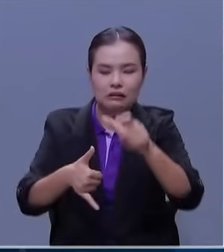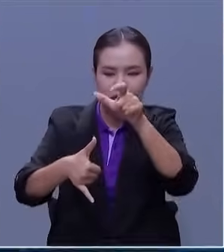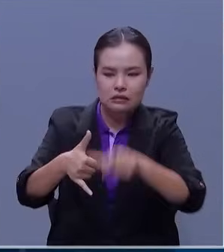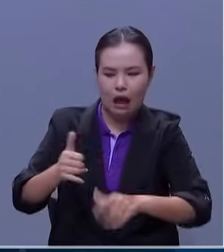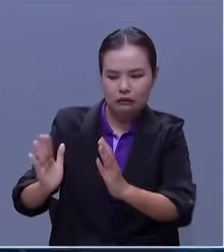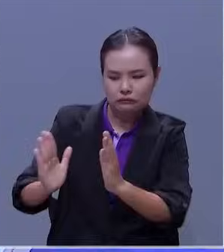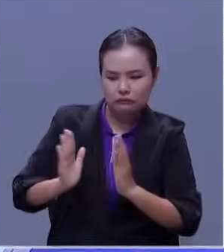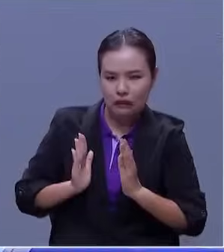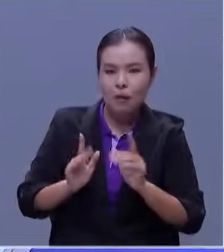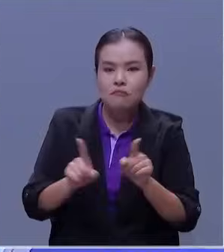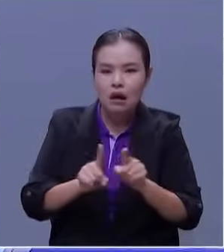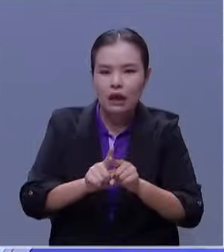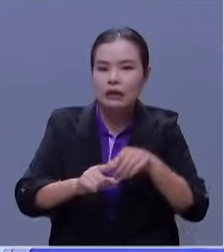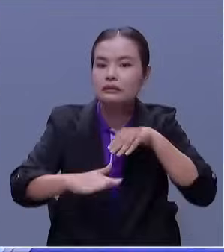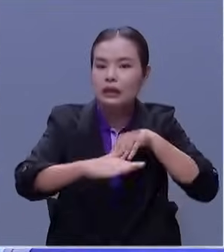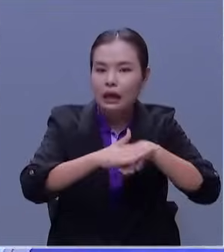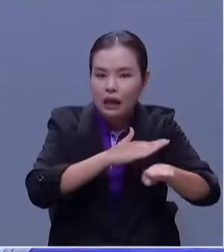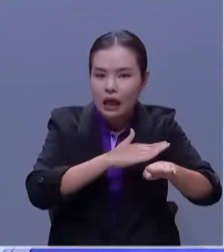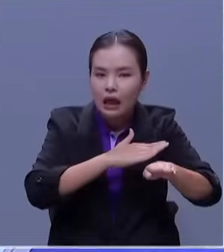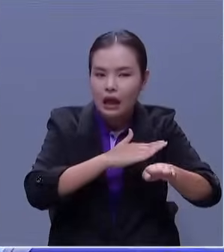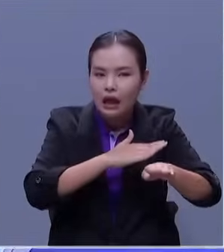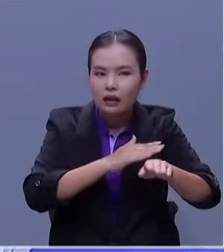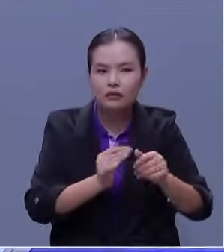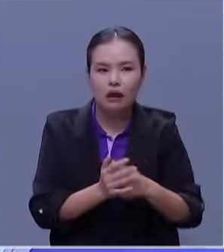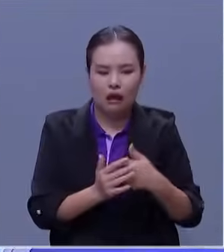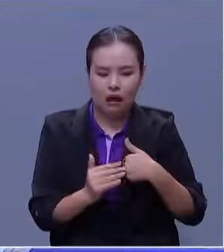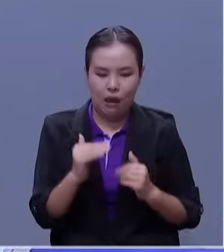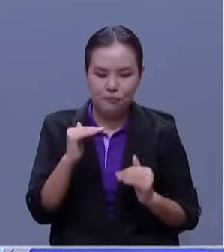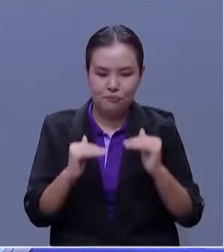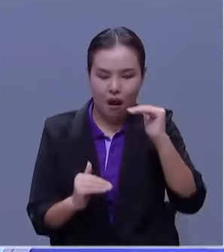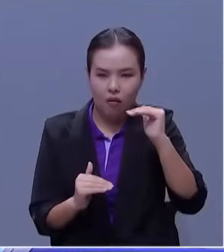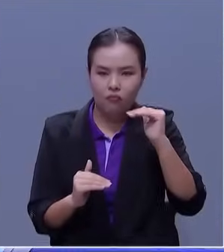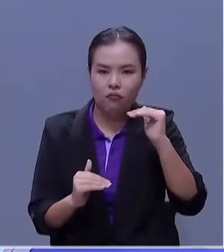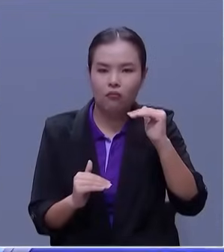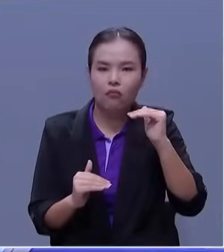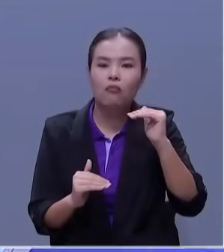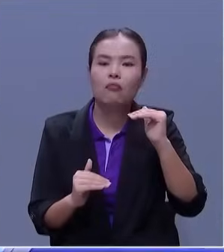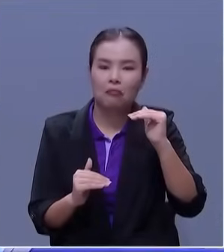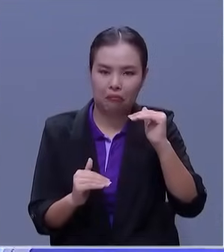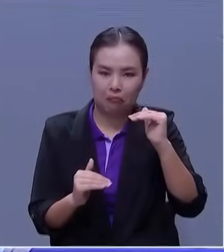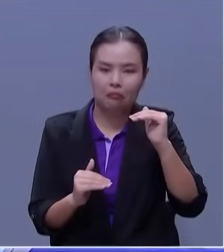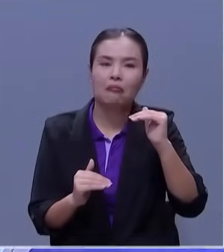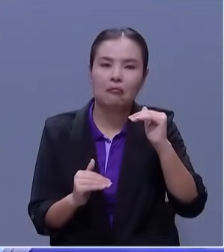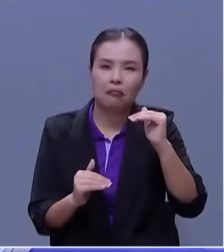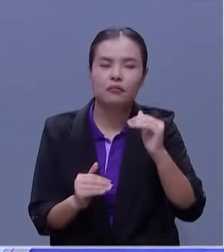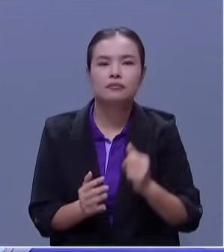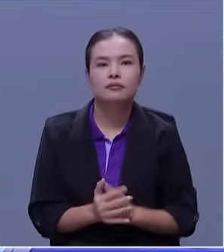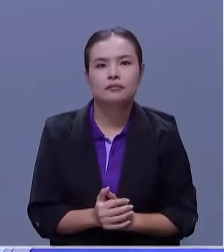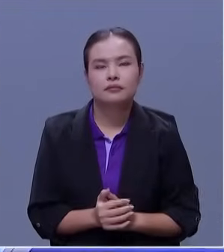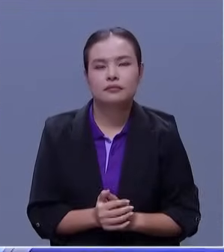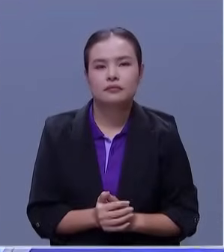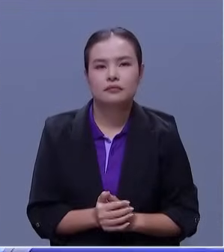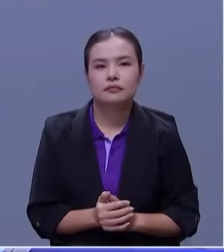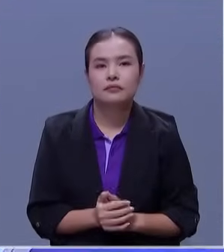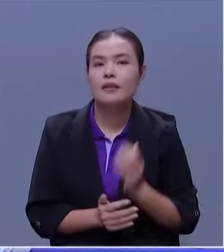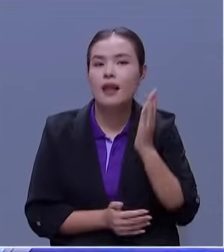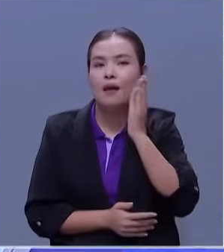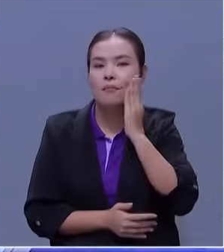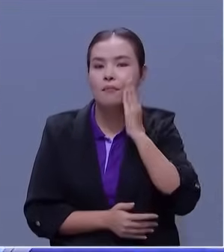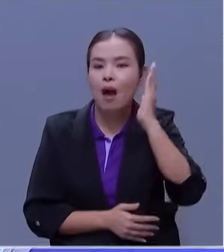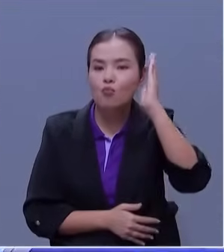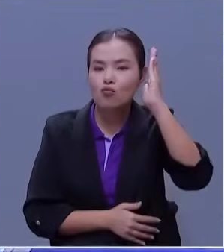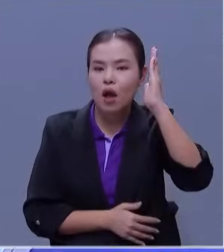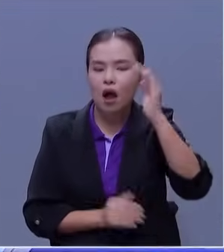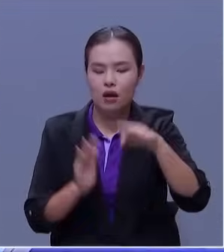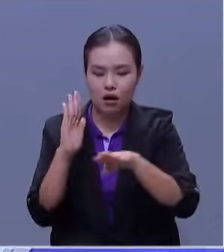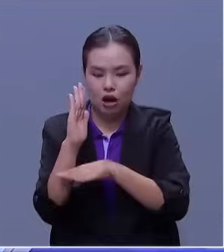แบบหรือเปล่า ที่จะหลบหนีออกมาแล้วก็มาบอกว่าไม่ได้รับความเป็นธรรมแบบนี้ใช่ไหมแต่หลายคนก็บอกว่าคือจริงๆการที่เสียแป้งเนี่ยถ้ากลับเข้า